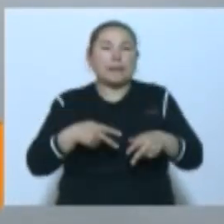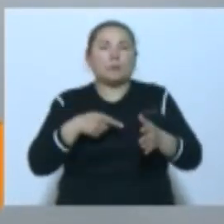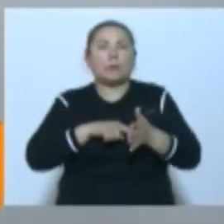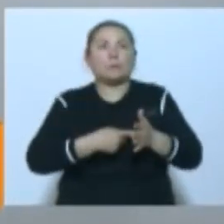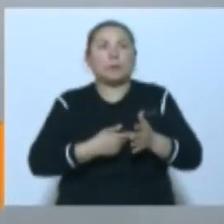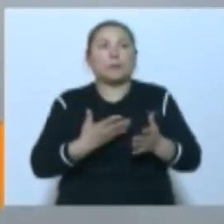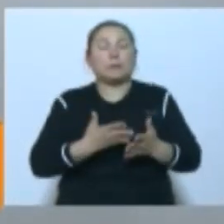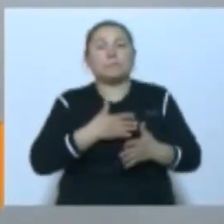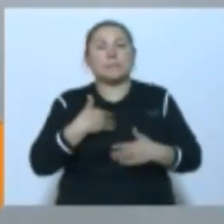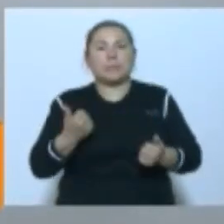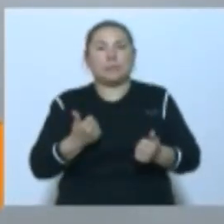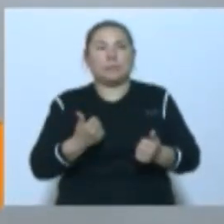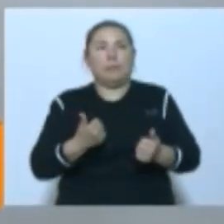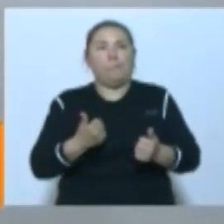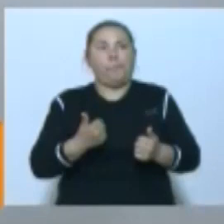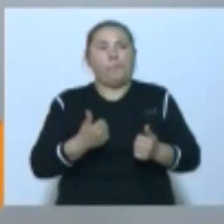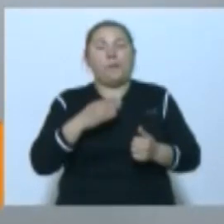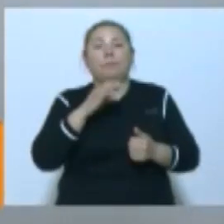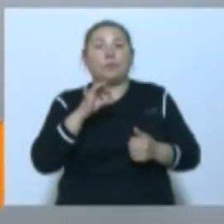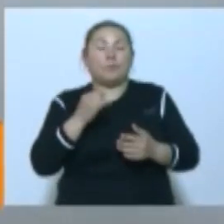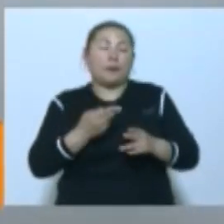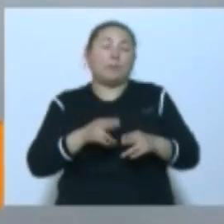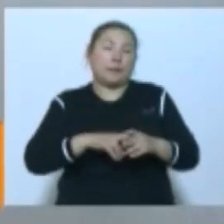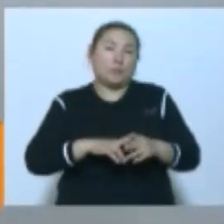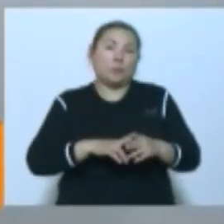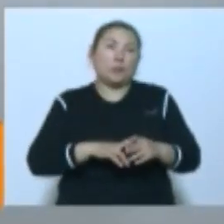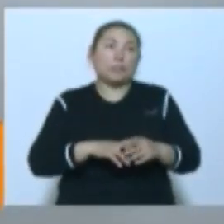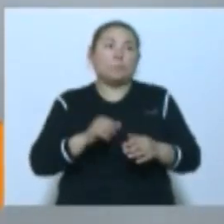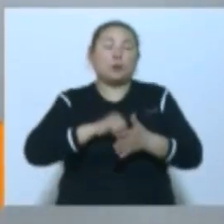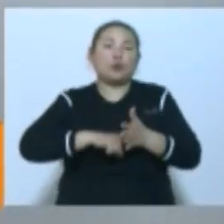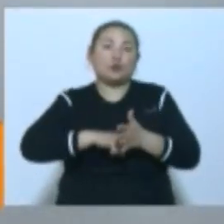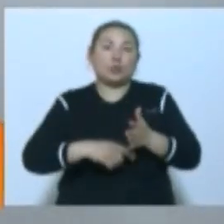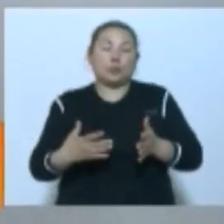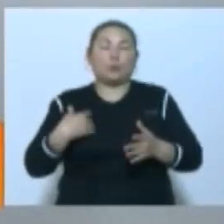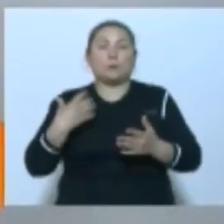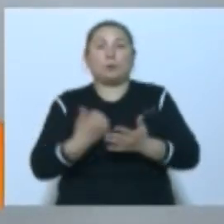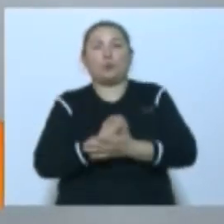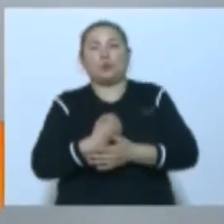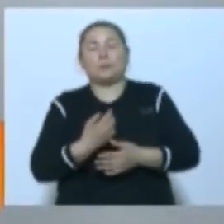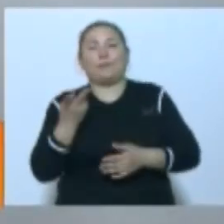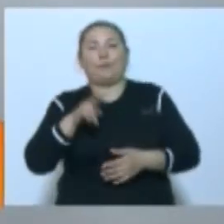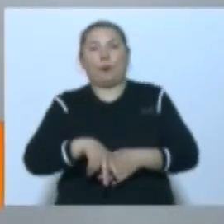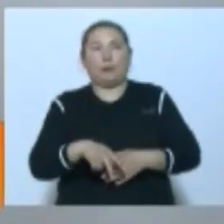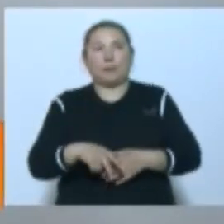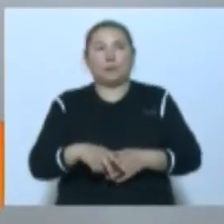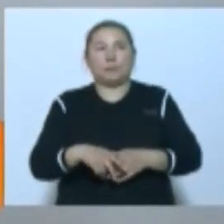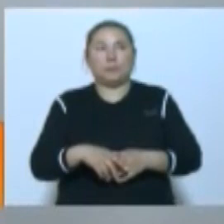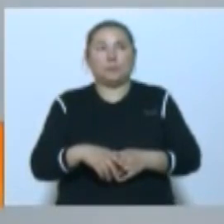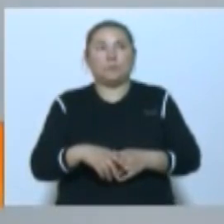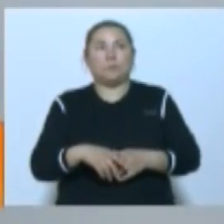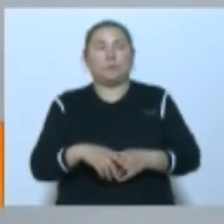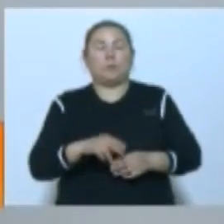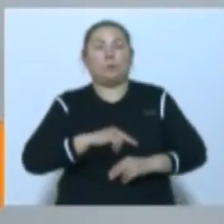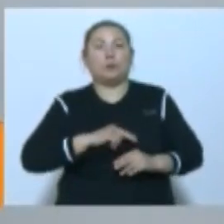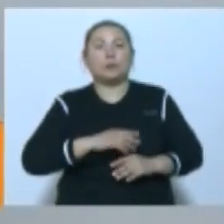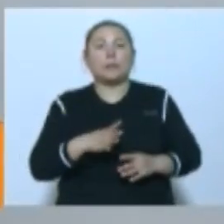сол қарыздар біздің ойымызға алып жіберген FIFA-ның. Соның кесірінен бізде екі бан тұр, сол екі футзал